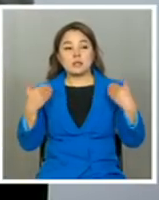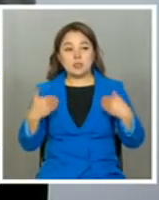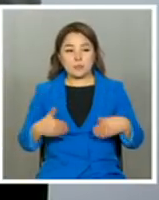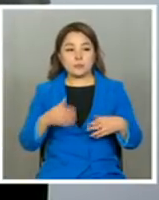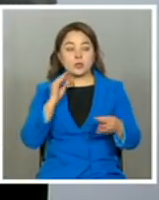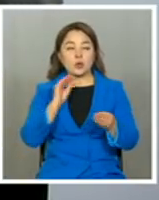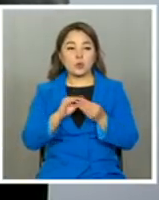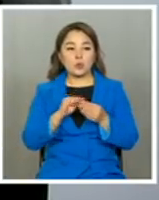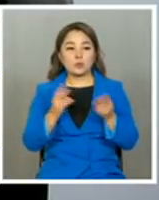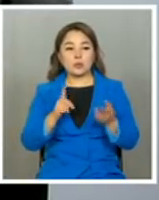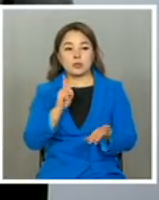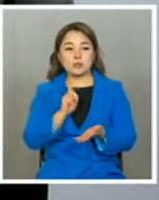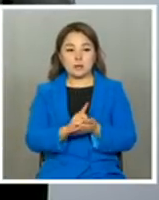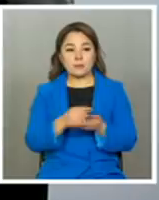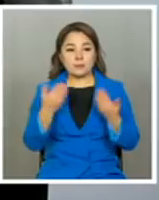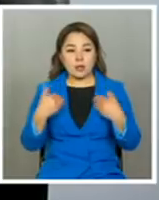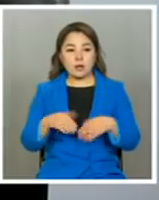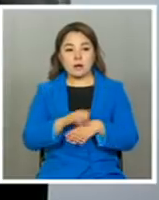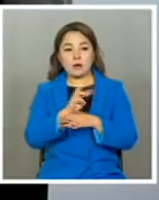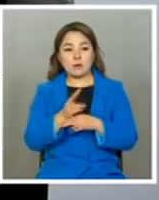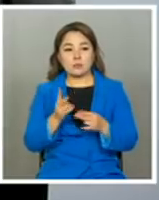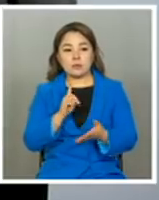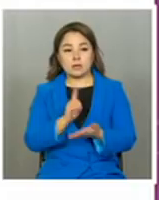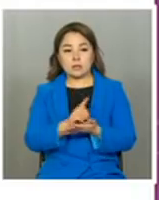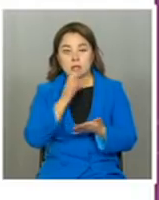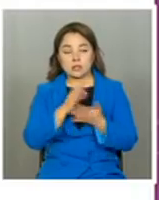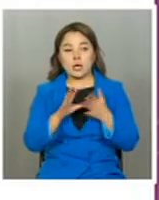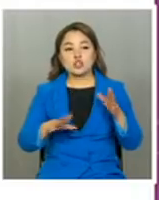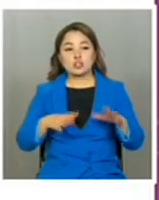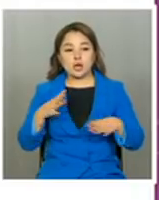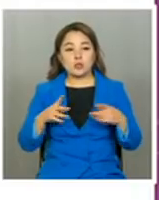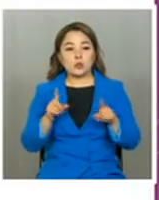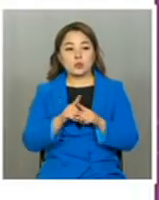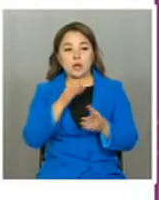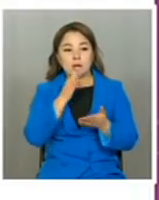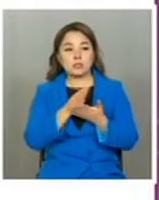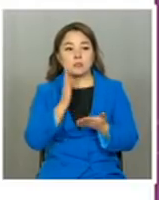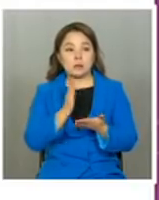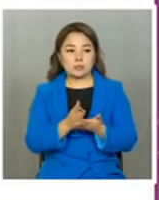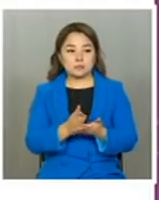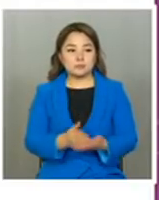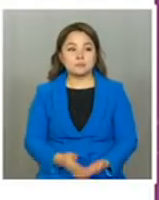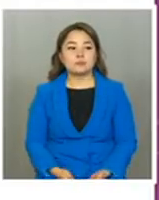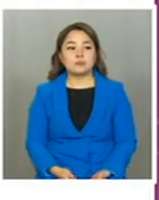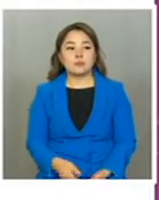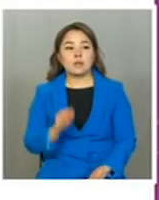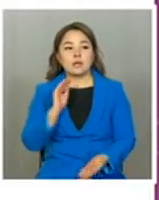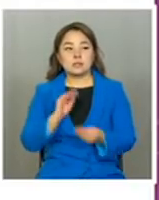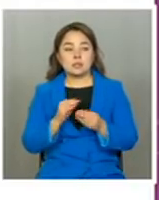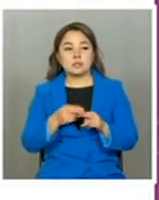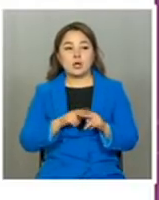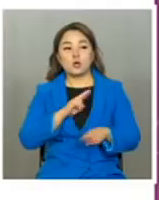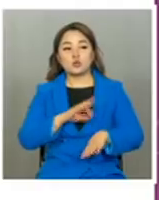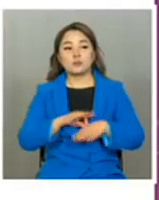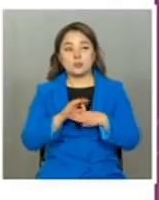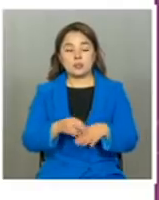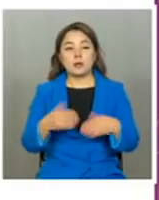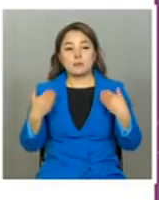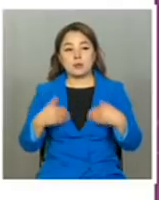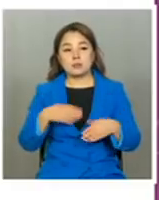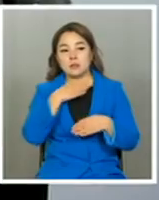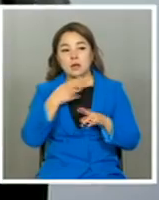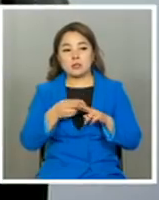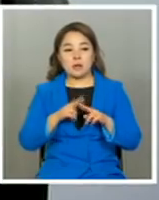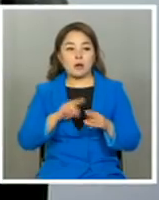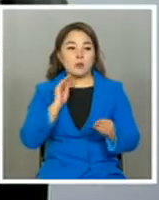қалыпты ұстап тұруды қамтамасыз ететін жаттығуларды жатқызады екенбіз. Статикалық жұмыс кезінде бұлшық еттер бір қалыпты